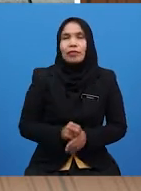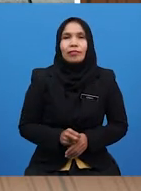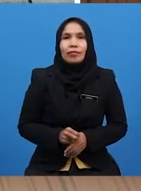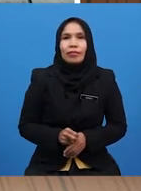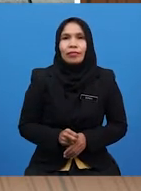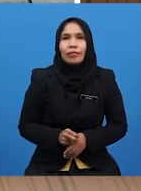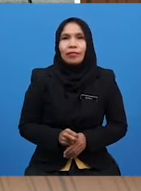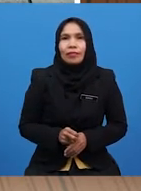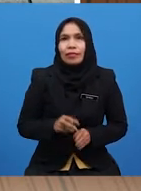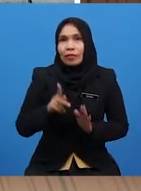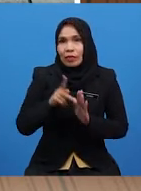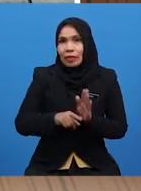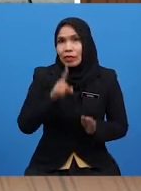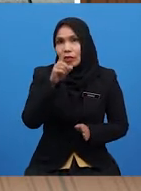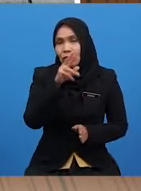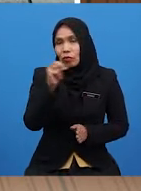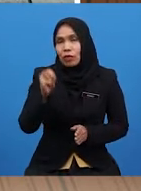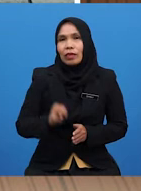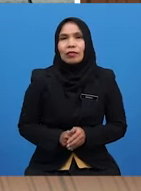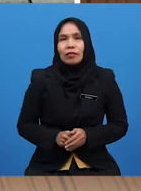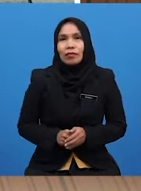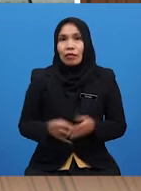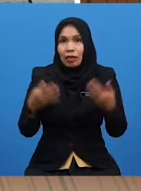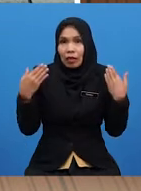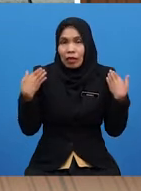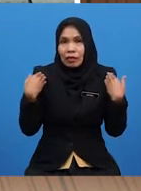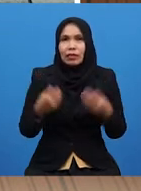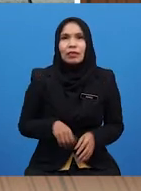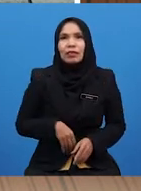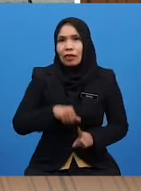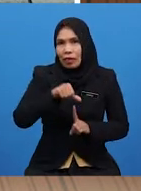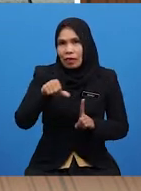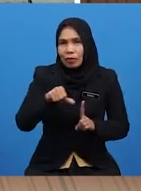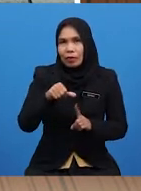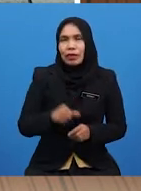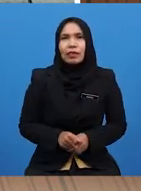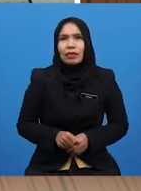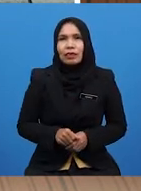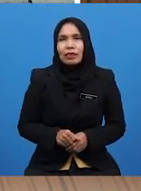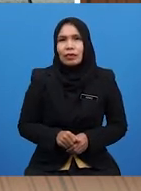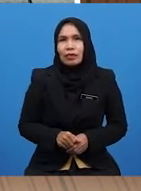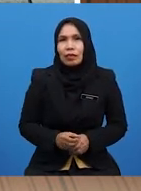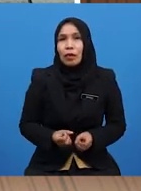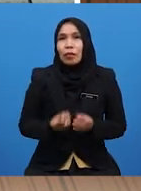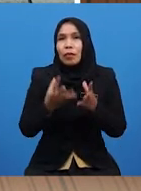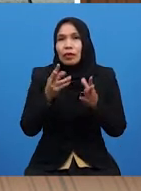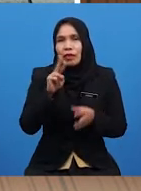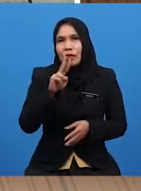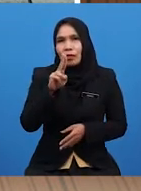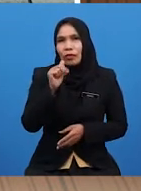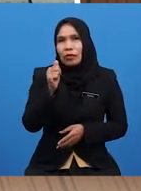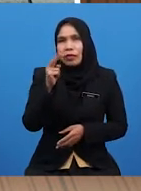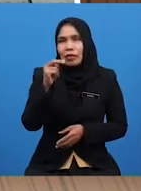kesatuan dan keseragaman wujud apabila majority ruang perabot dan dekorasi